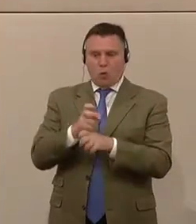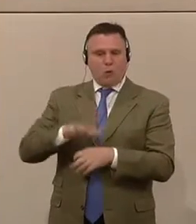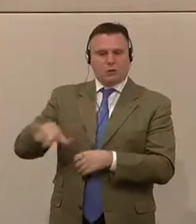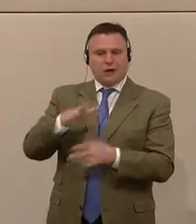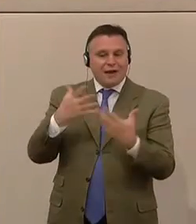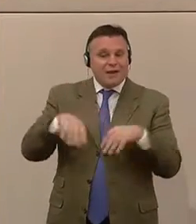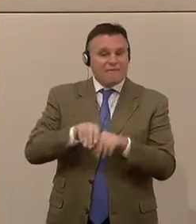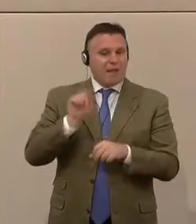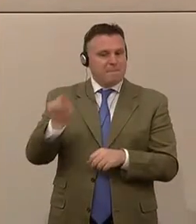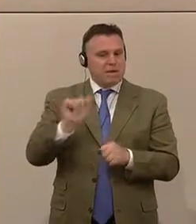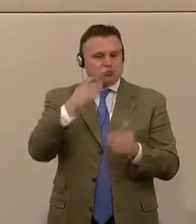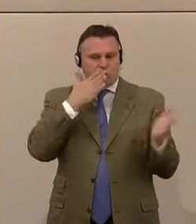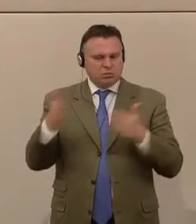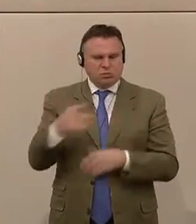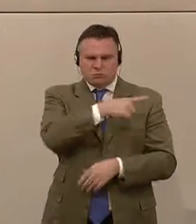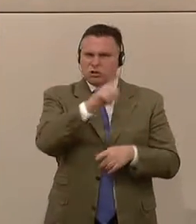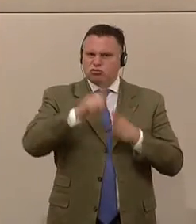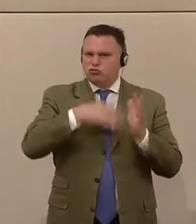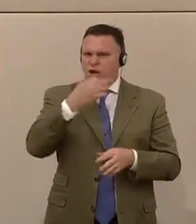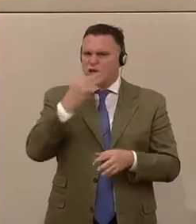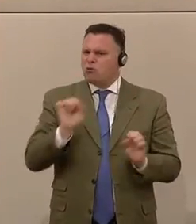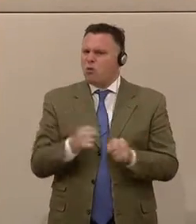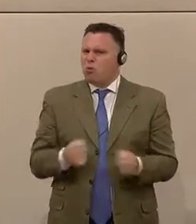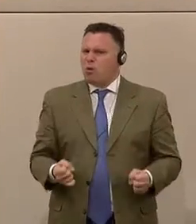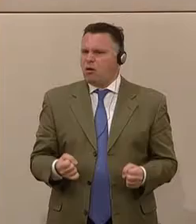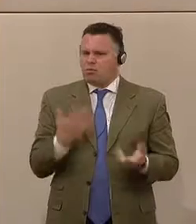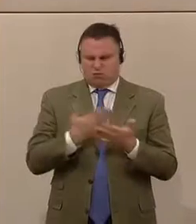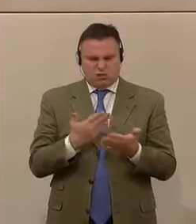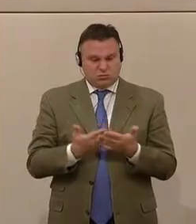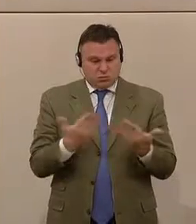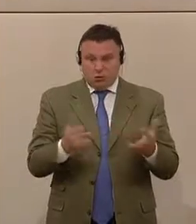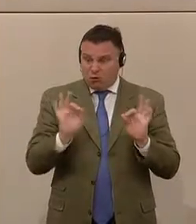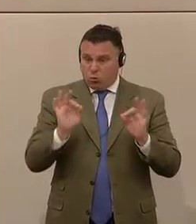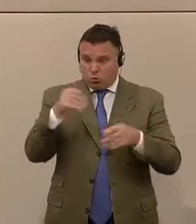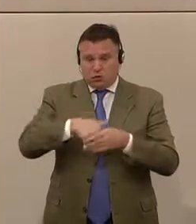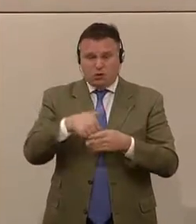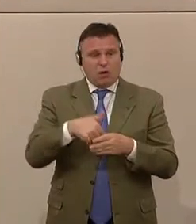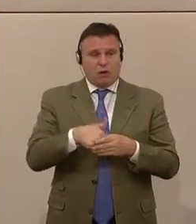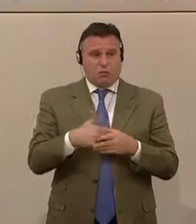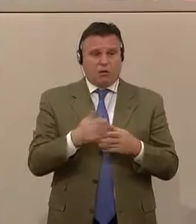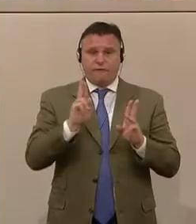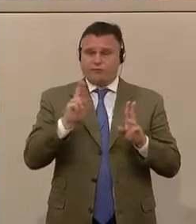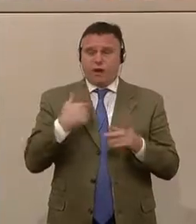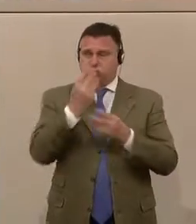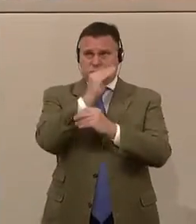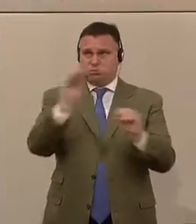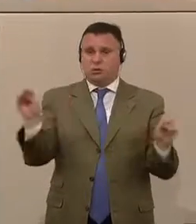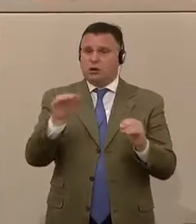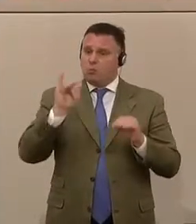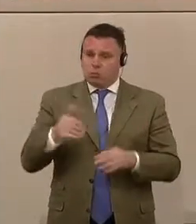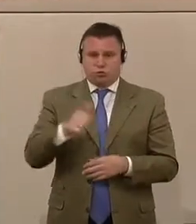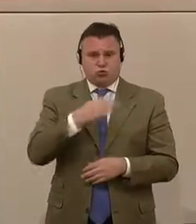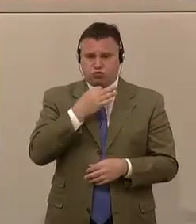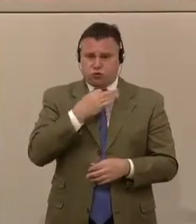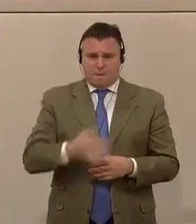die Familien, da kann man das auch nicht schlecht reden, meine sehr geehrten Damen und Herren. Das ist was Gutes, und ich kann nur aufrufen, auch hier